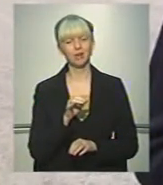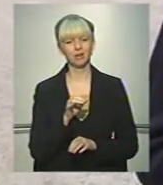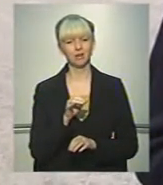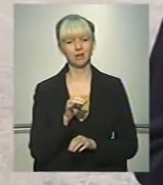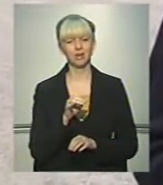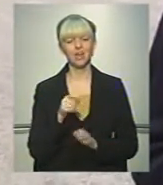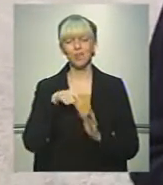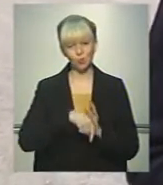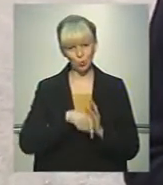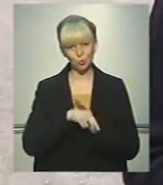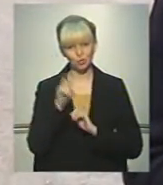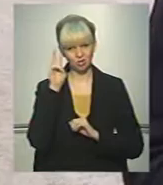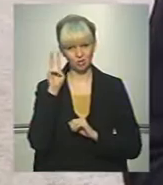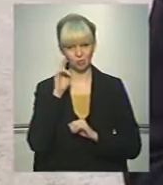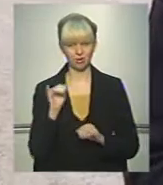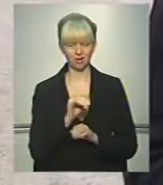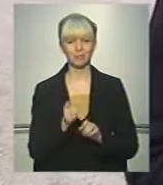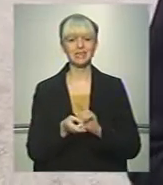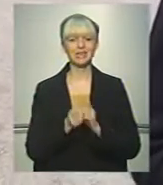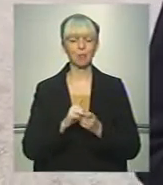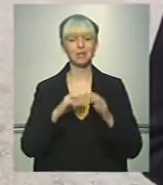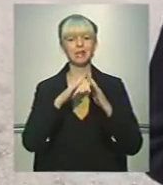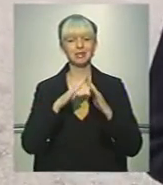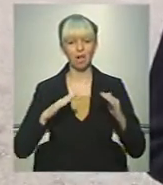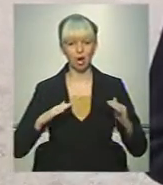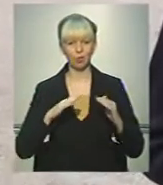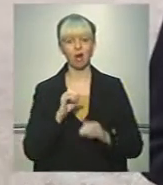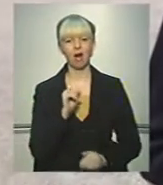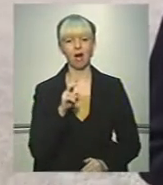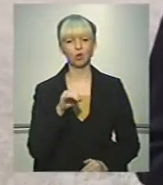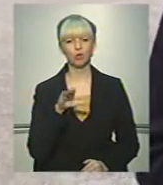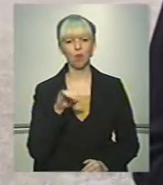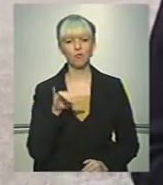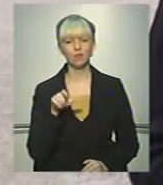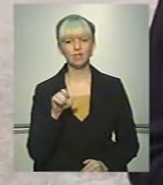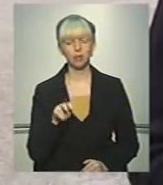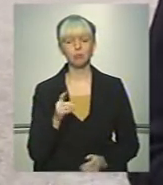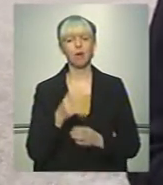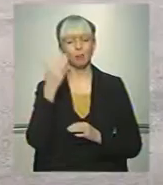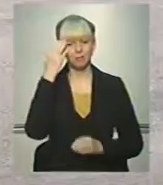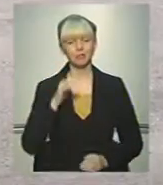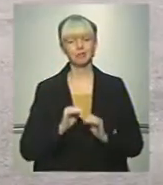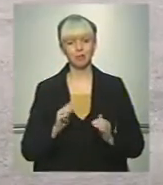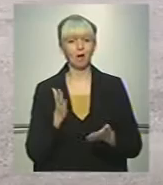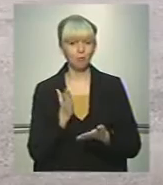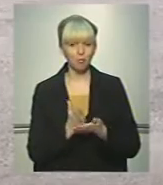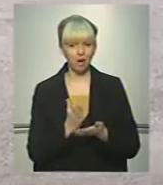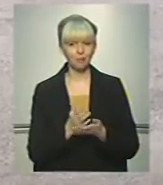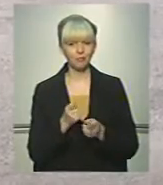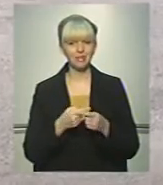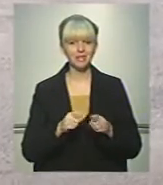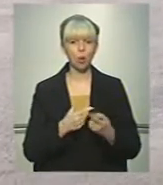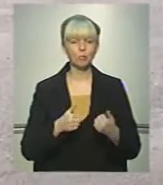що і внутрішньої вбиральні, і заміни даху, і актової зали, тому що таланти маємо. Ці